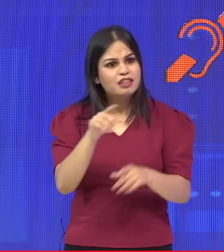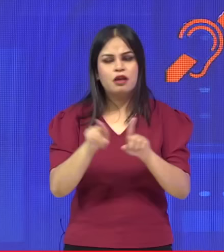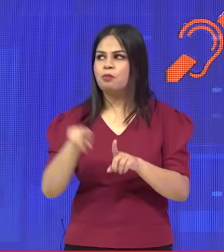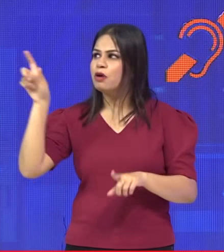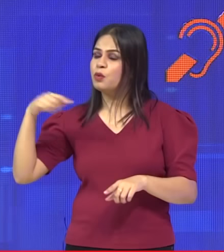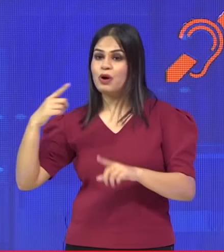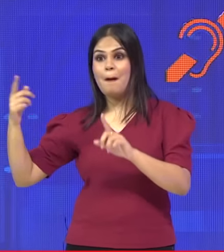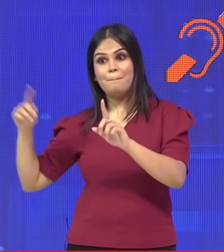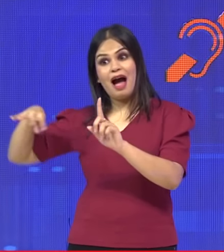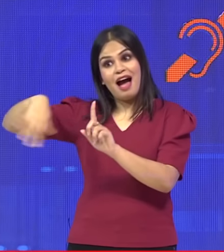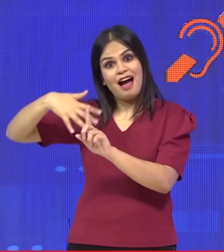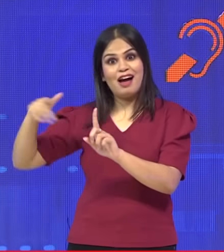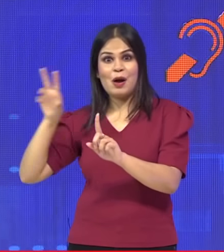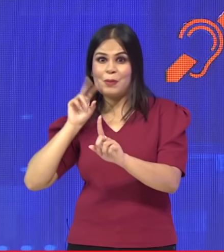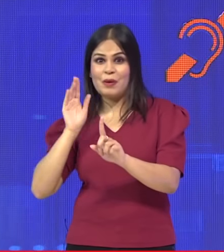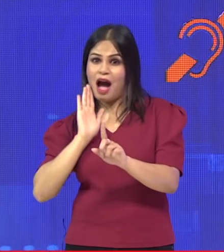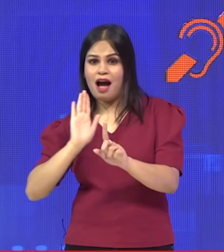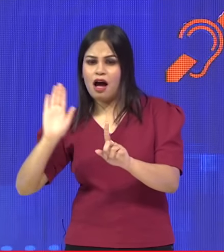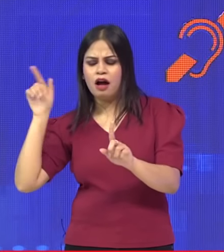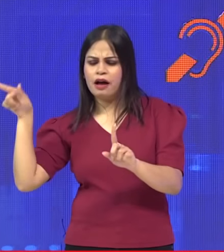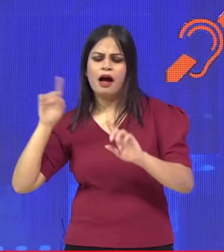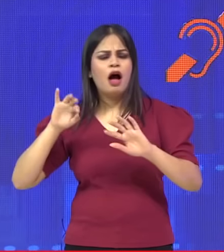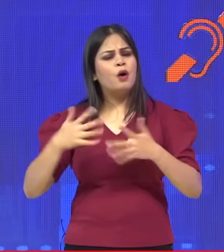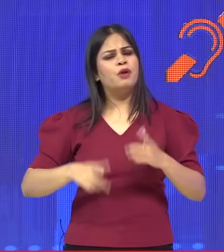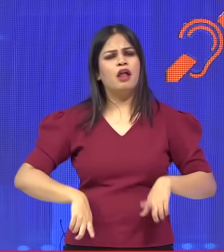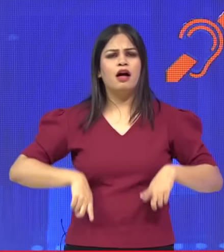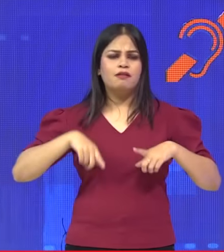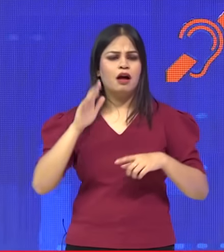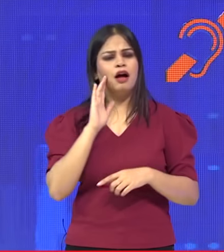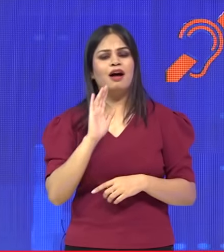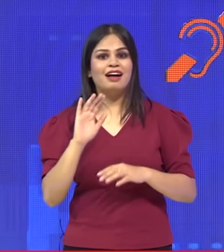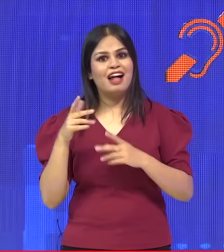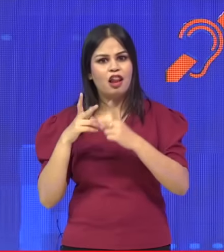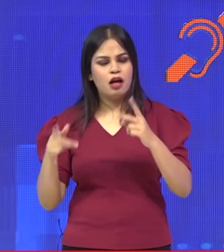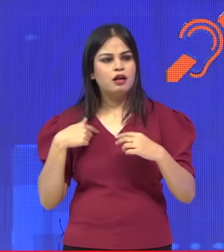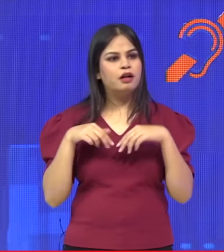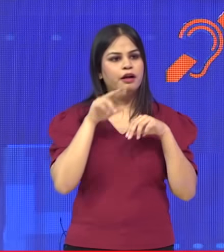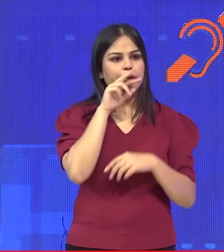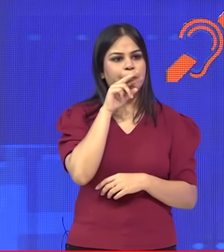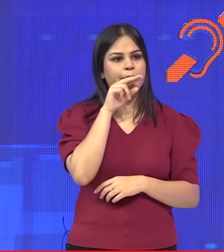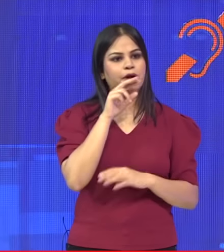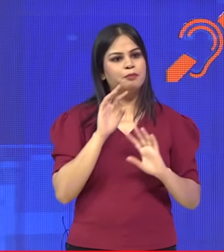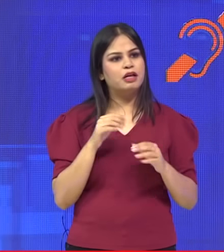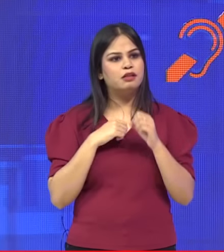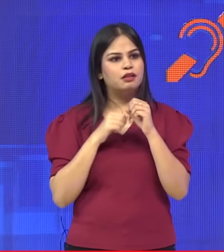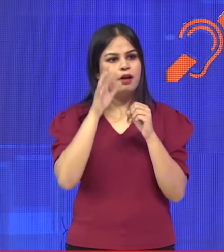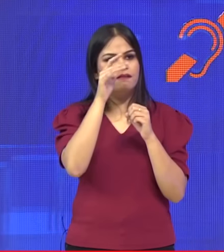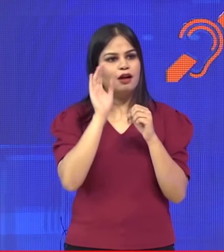जिए तो जिए कैसे वो का रहा है मैं यहां पे लिपस्टिक कर रहा हूं